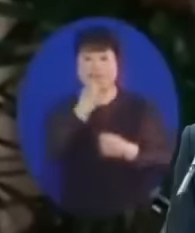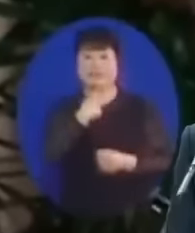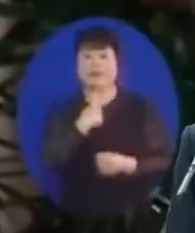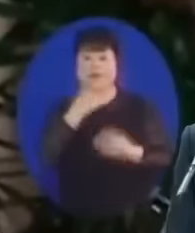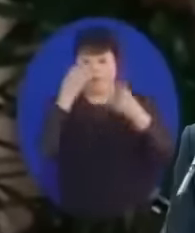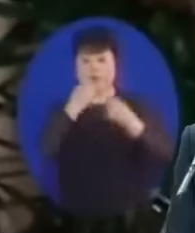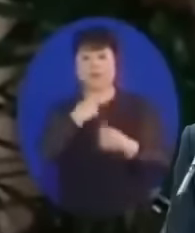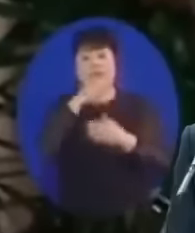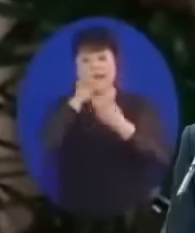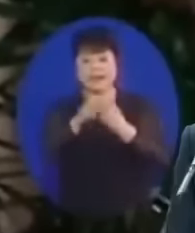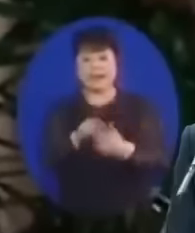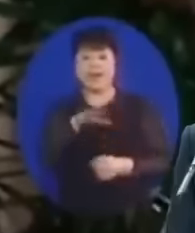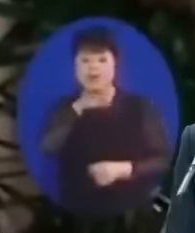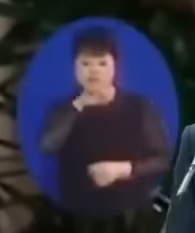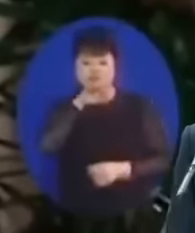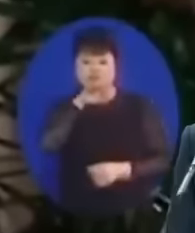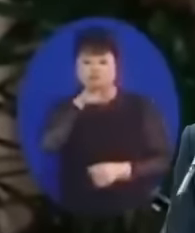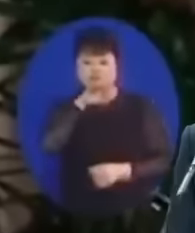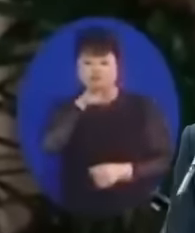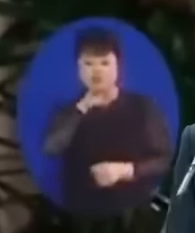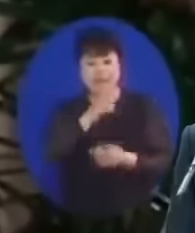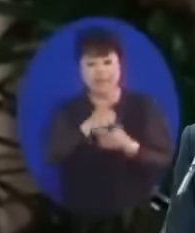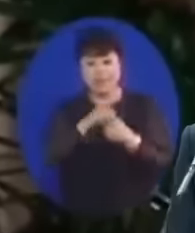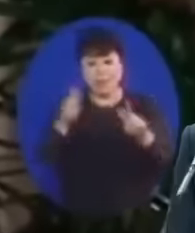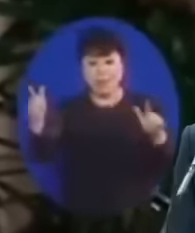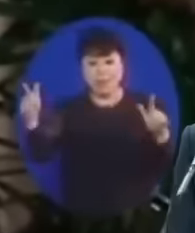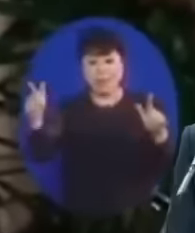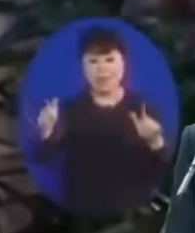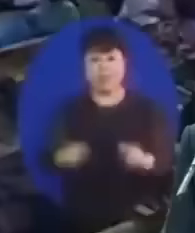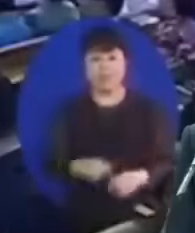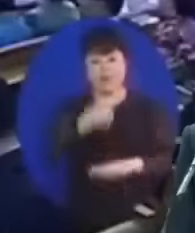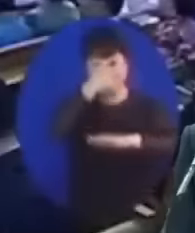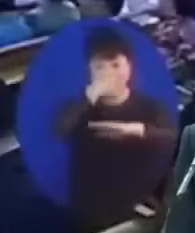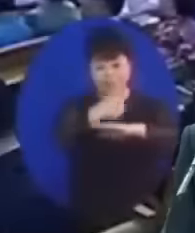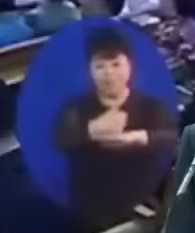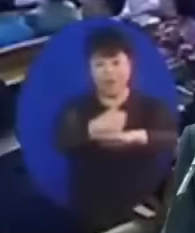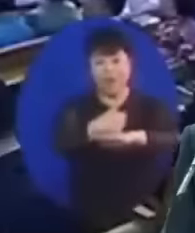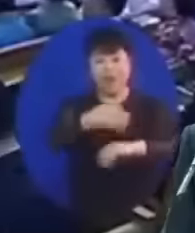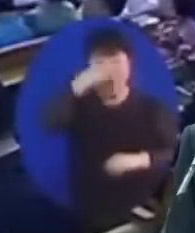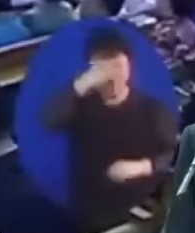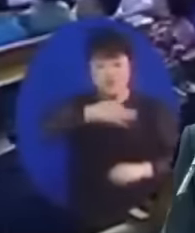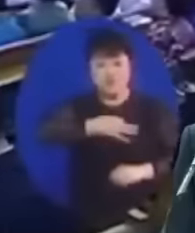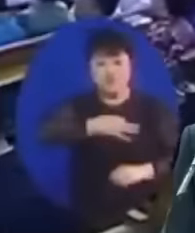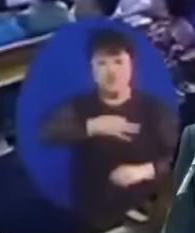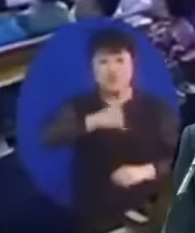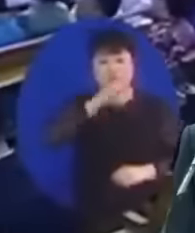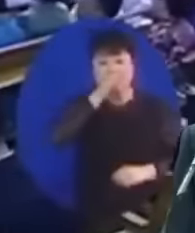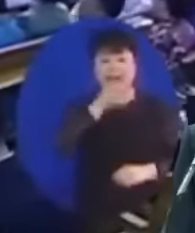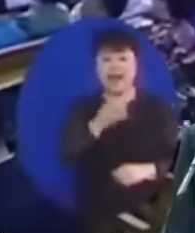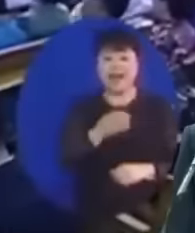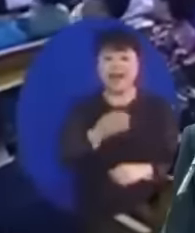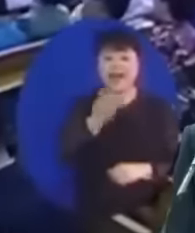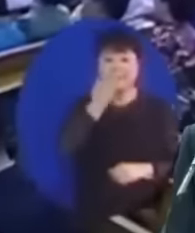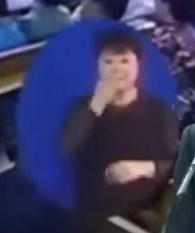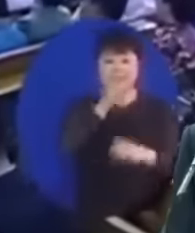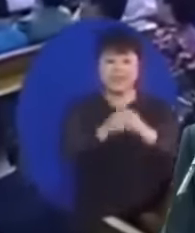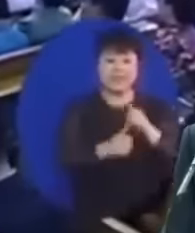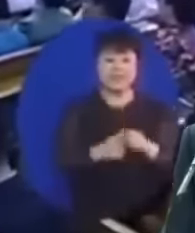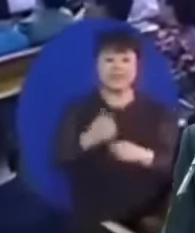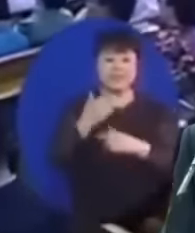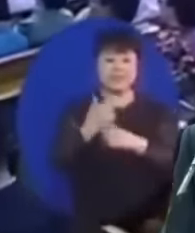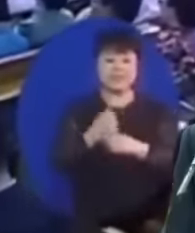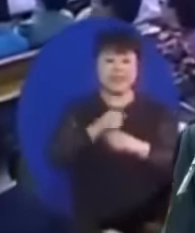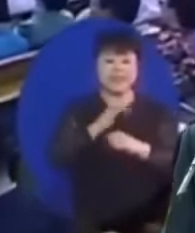고난당하고 고통당할 때 원망하거나 불평할 것이 아니라 그것이 결과적으로 내게 유익이라고 믿고 더욱 겸손해지고 하나님을